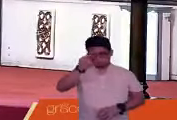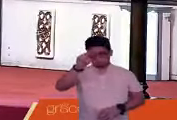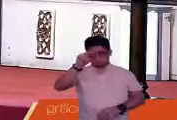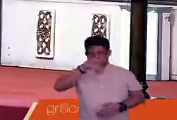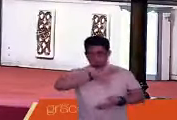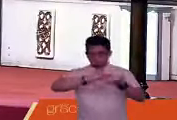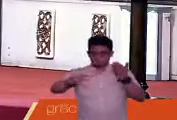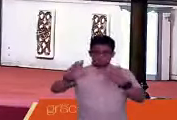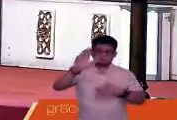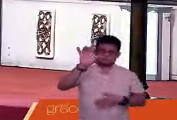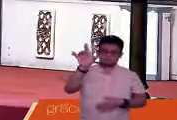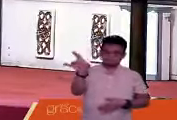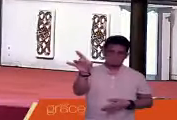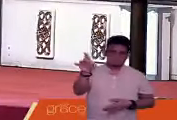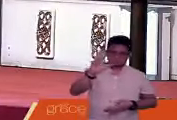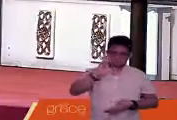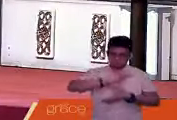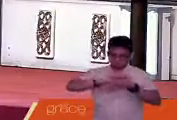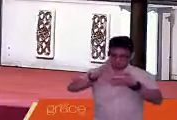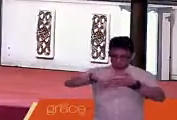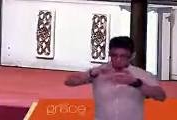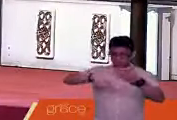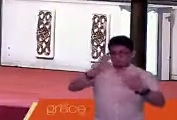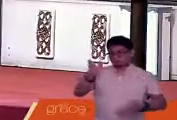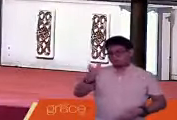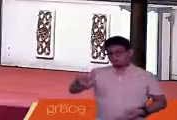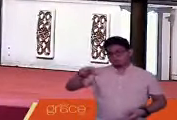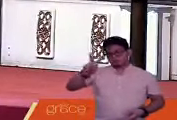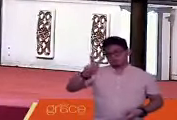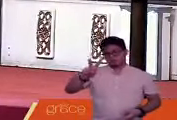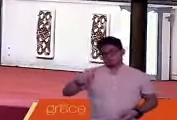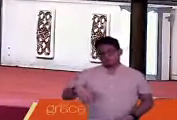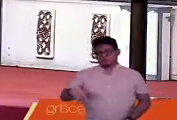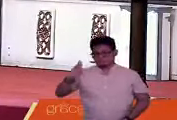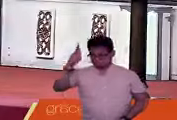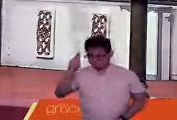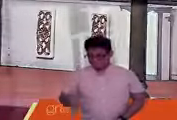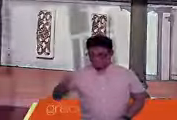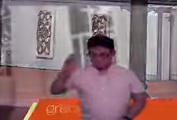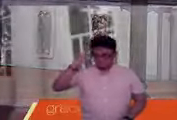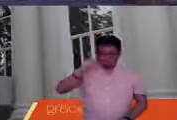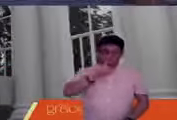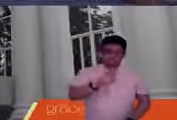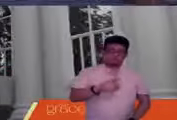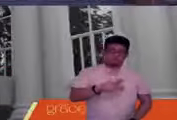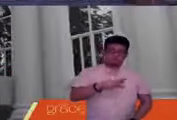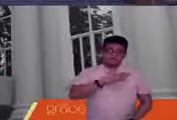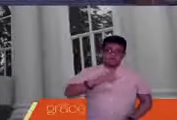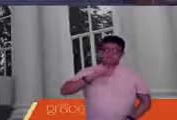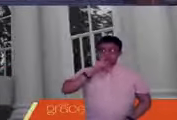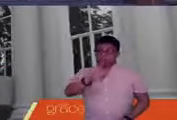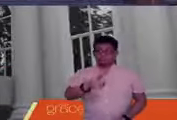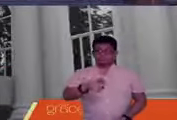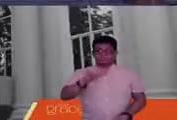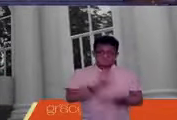And ye shall know the truth, and the truth that you know shall make you